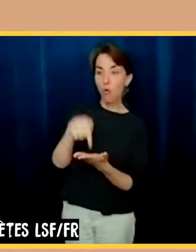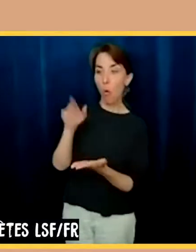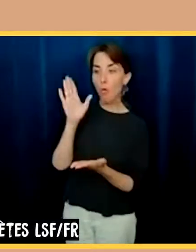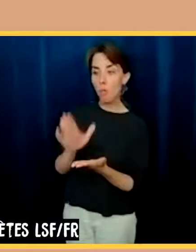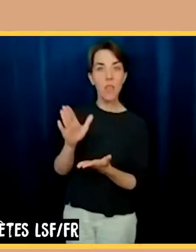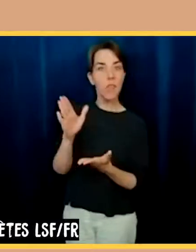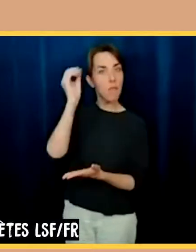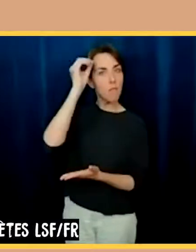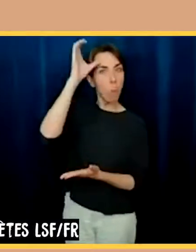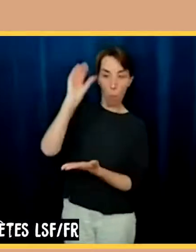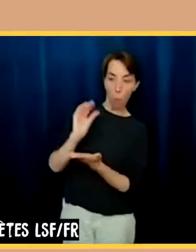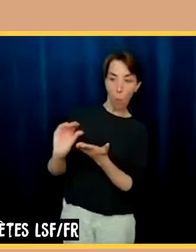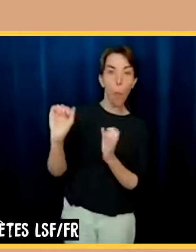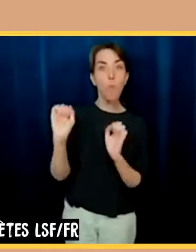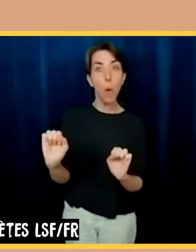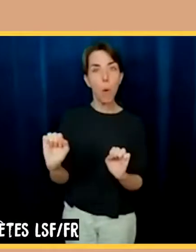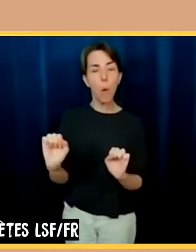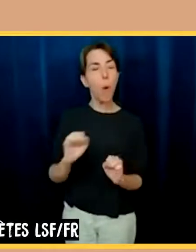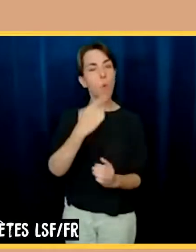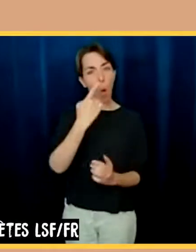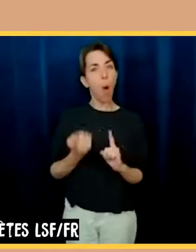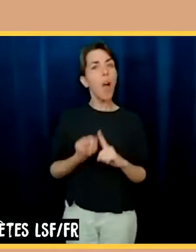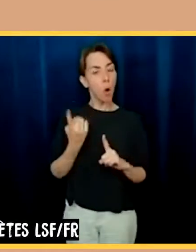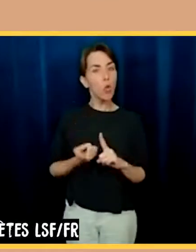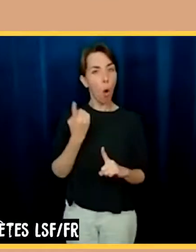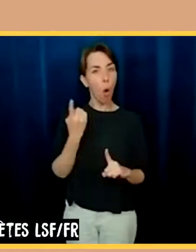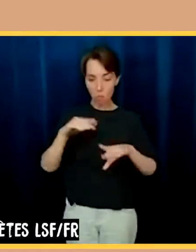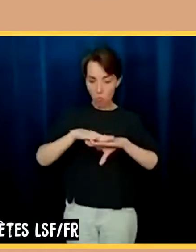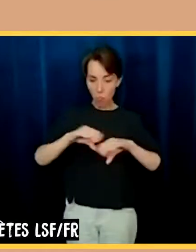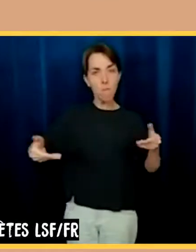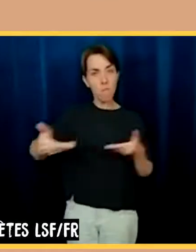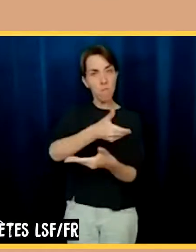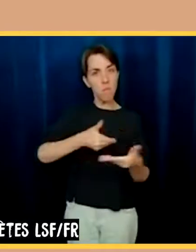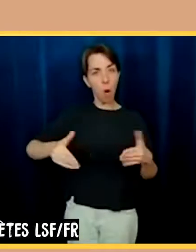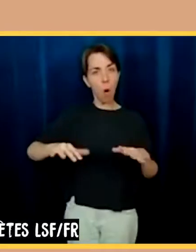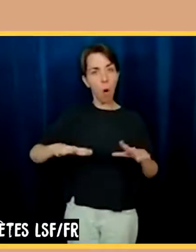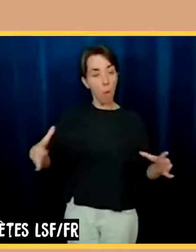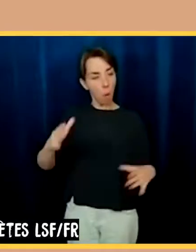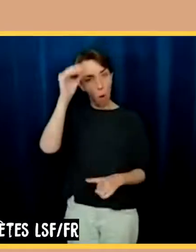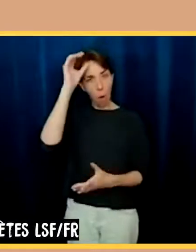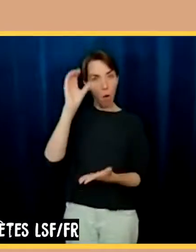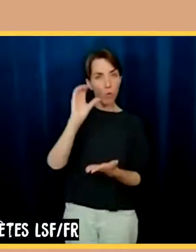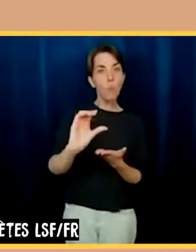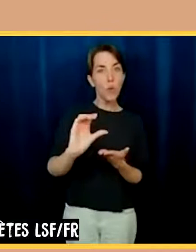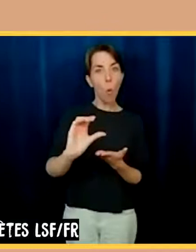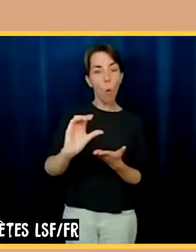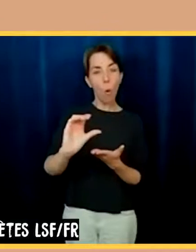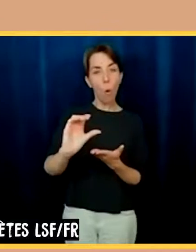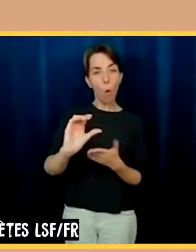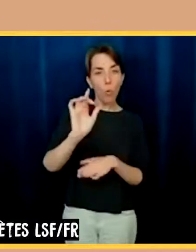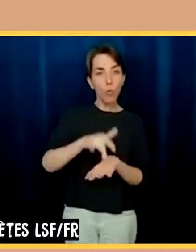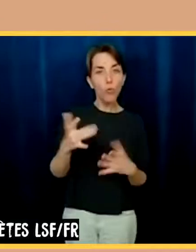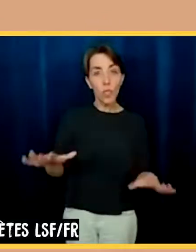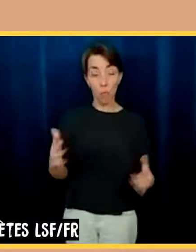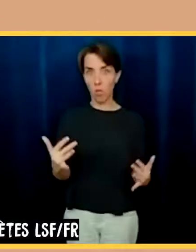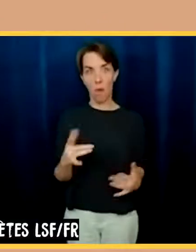savoir. Donc, c'est important de pouvoir aussi en parler, comment cette transmission s'est faite, en sachant que déjà que les femmes